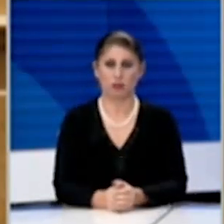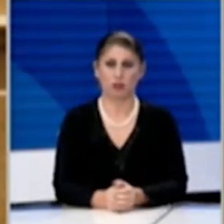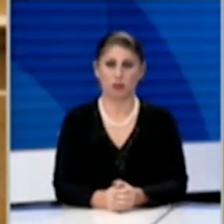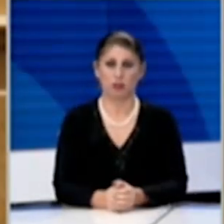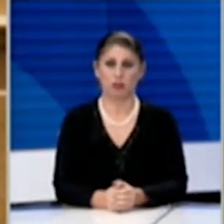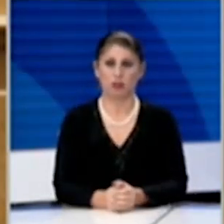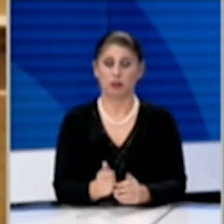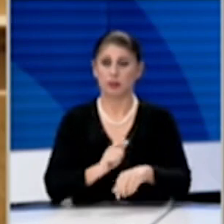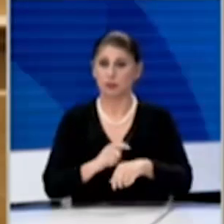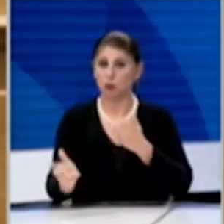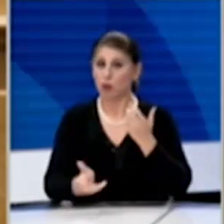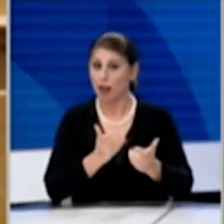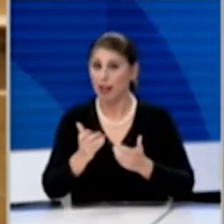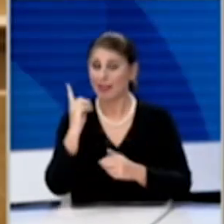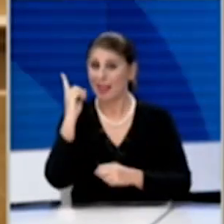που κάηκε